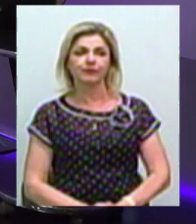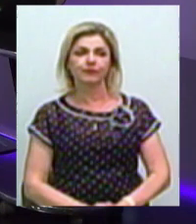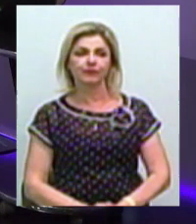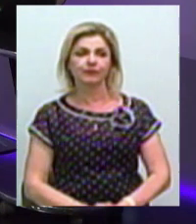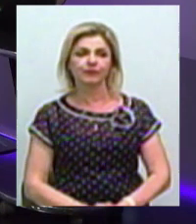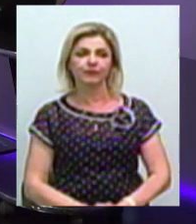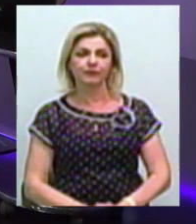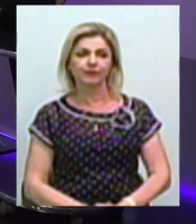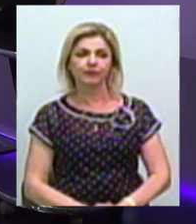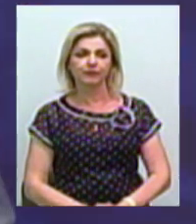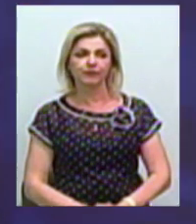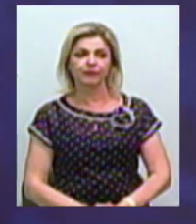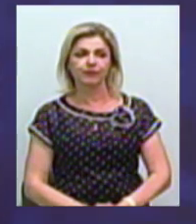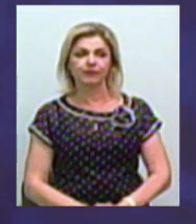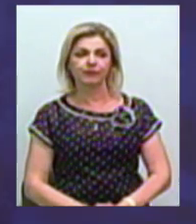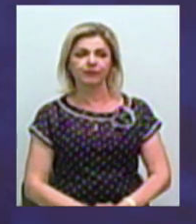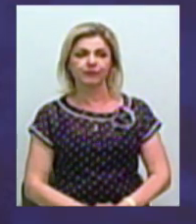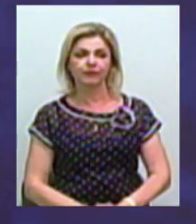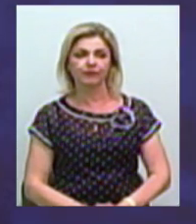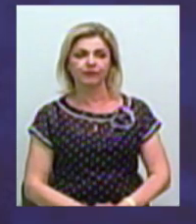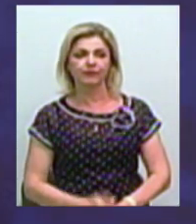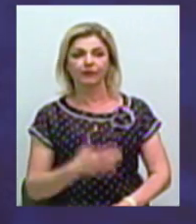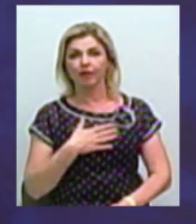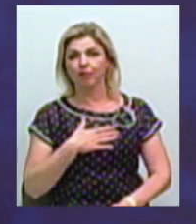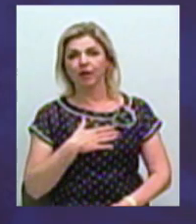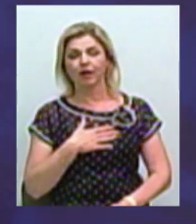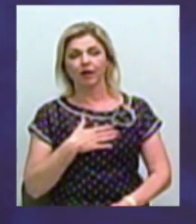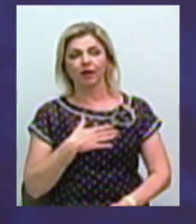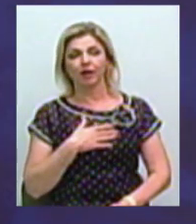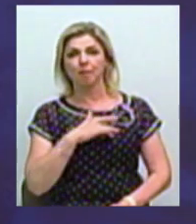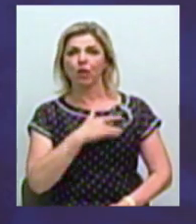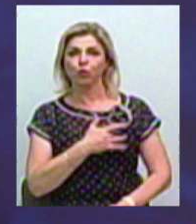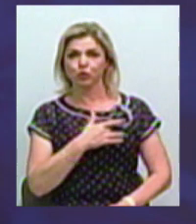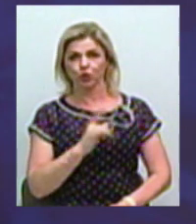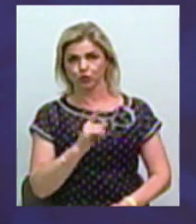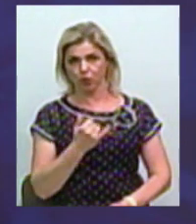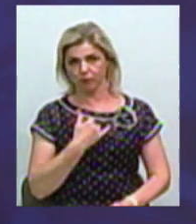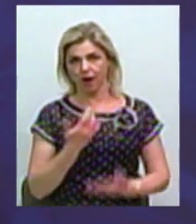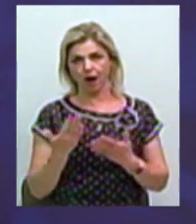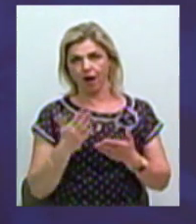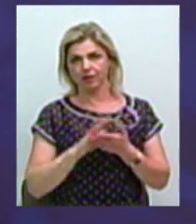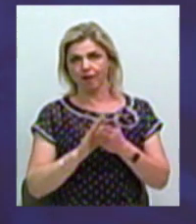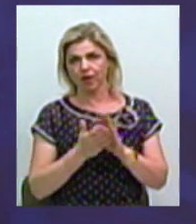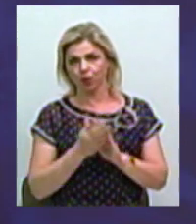Таке запитання, на відповідь 30 секунд. Мої опоненти мене одразу заподозрили, що тут якась договоренность, тому що